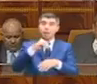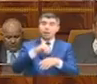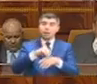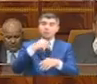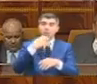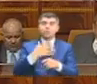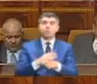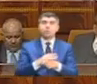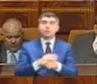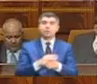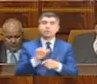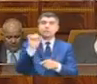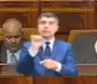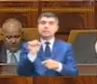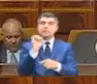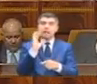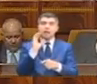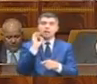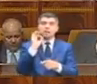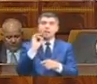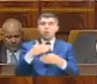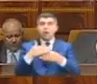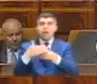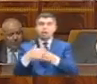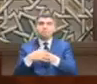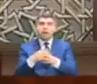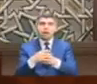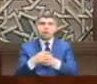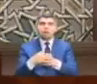بركان كنت وعدتونا السيد الوزير باش غادي تنطلق. شكرا السيد نائب المحترم.